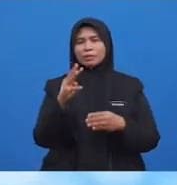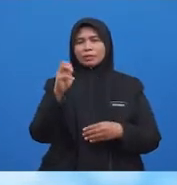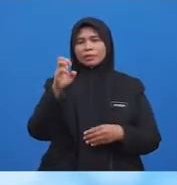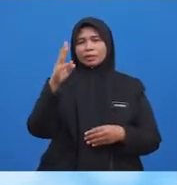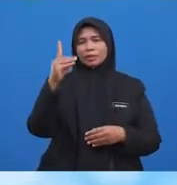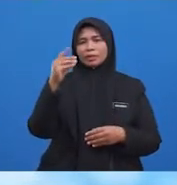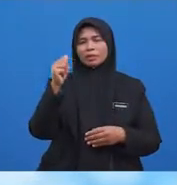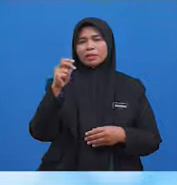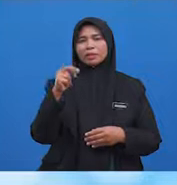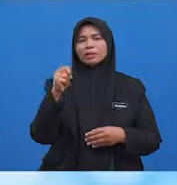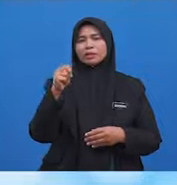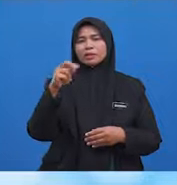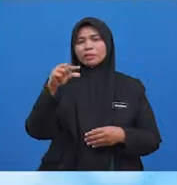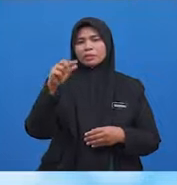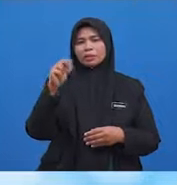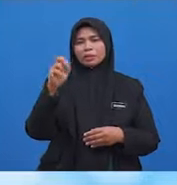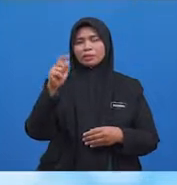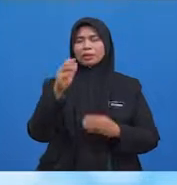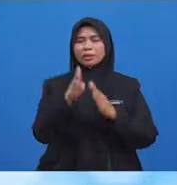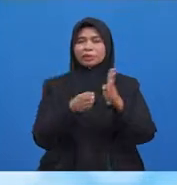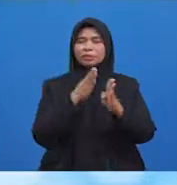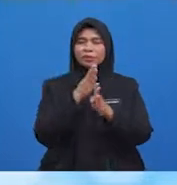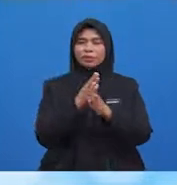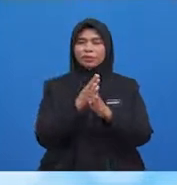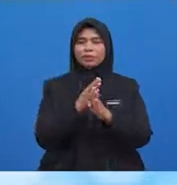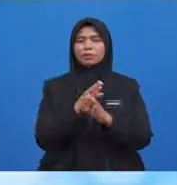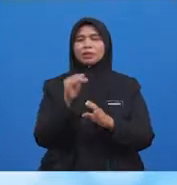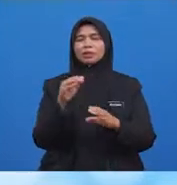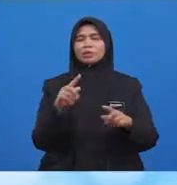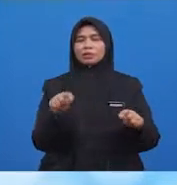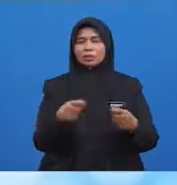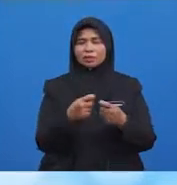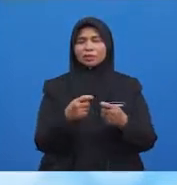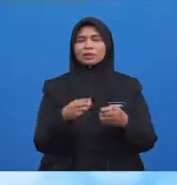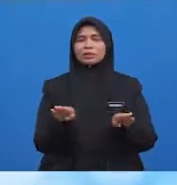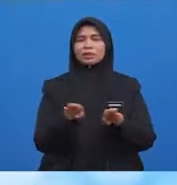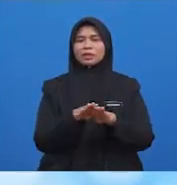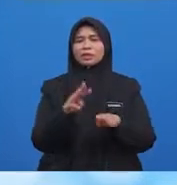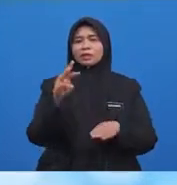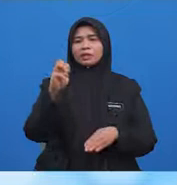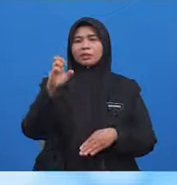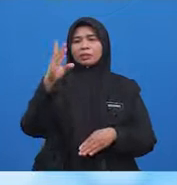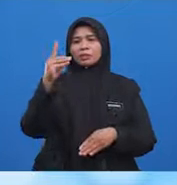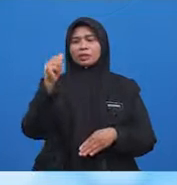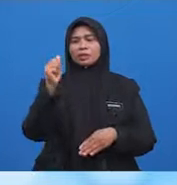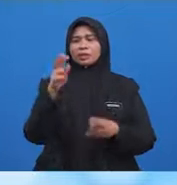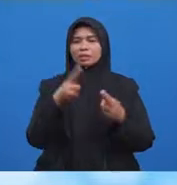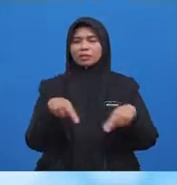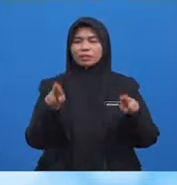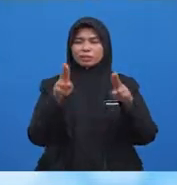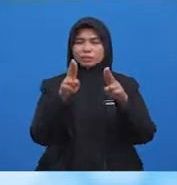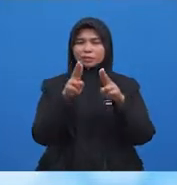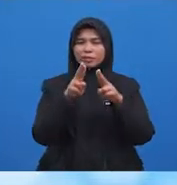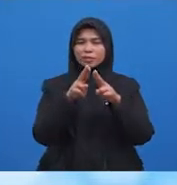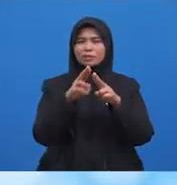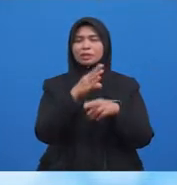magnet bumi yang bertindak sebagai medan magnet utama dan medan magnet